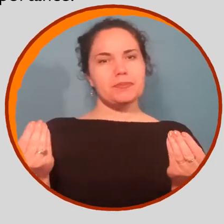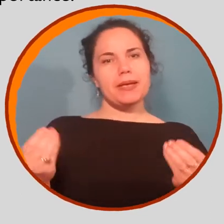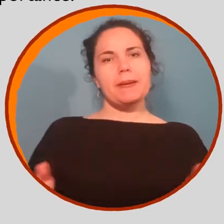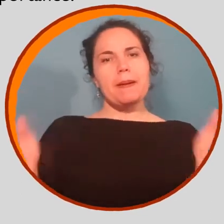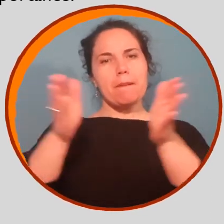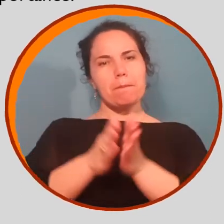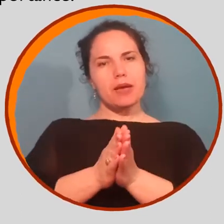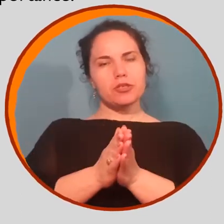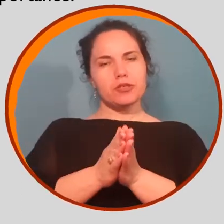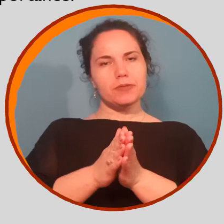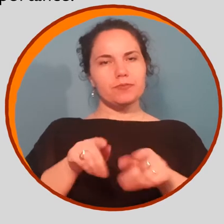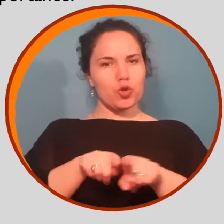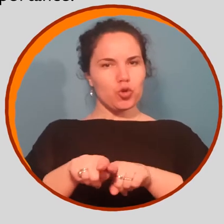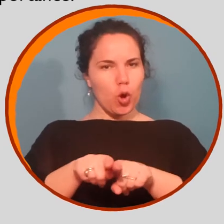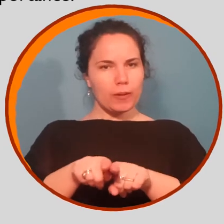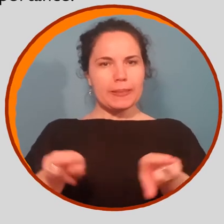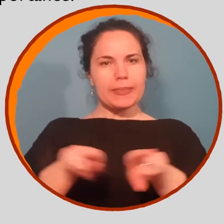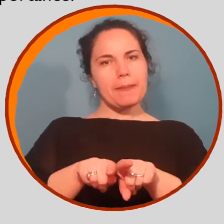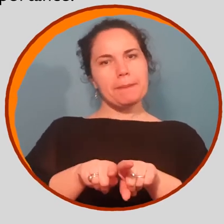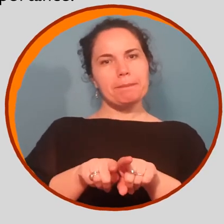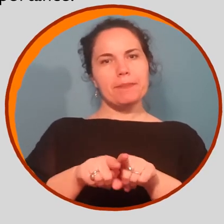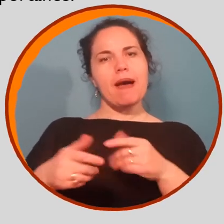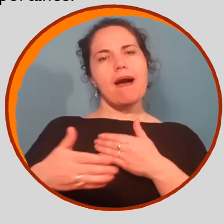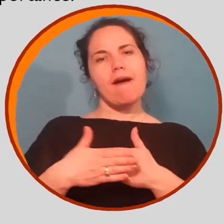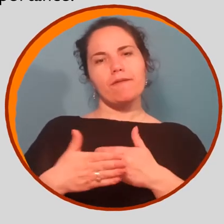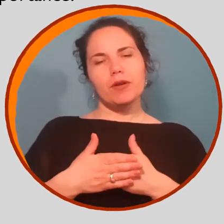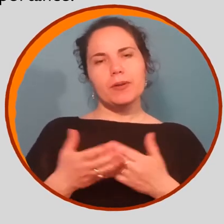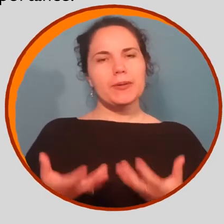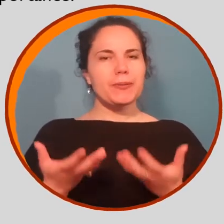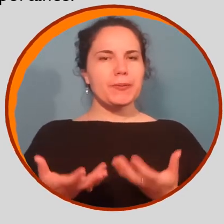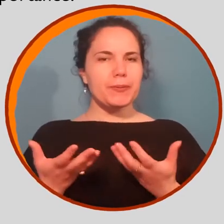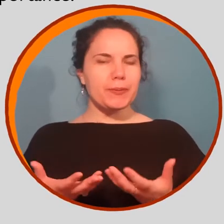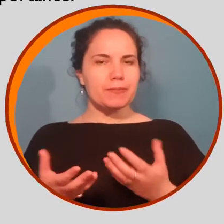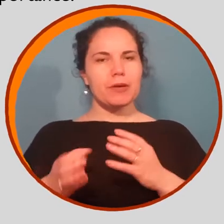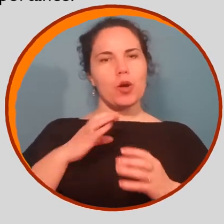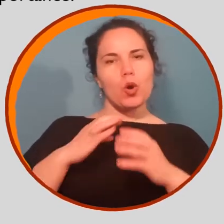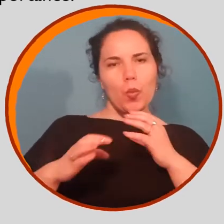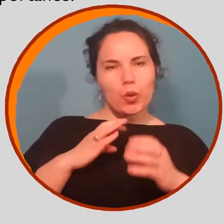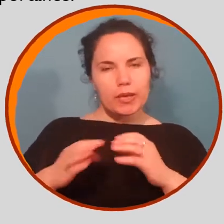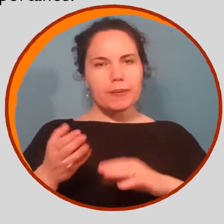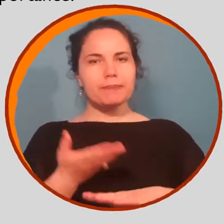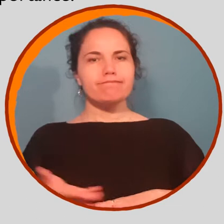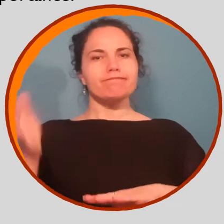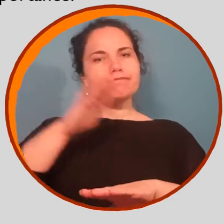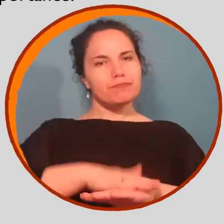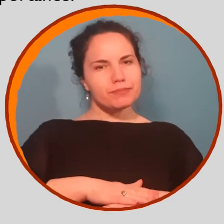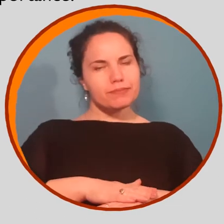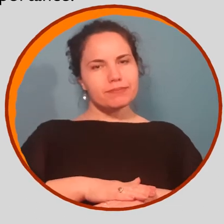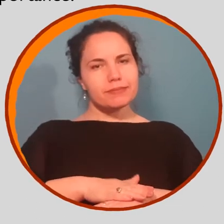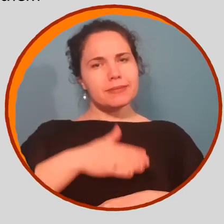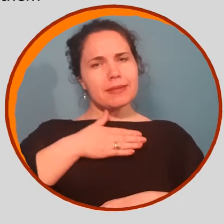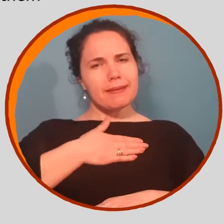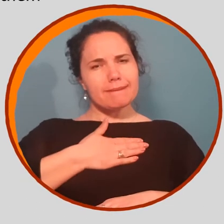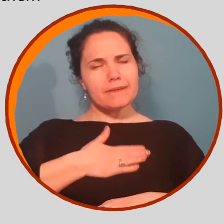shoqet. Është një moment në jetë në të cilin nevoja për të qenë me ta është e një rëndësie të